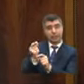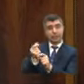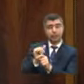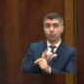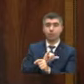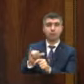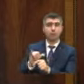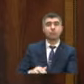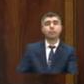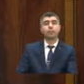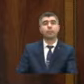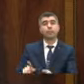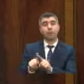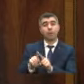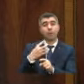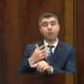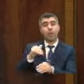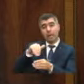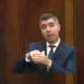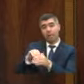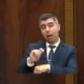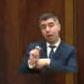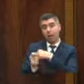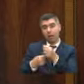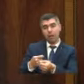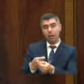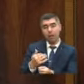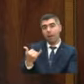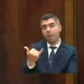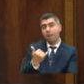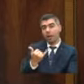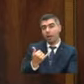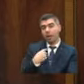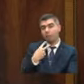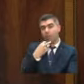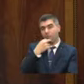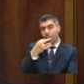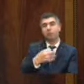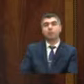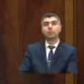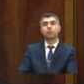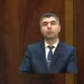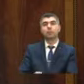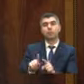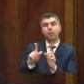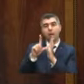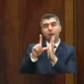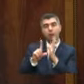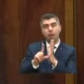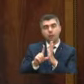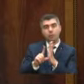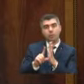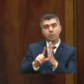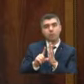أن الفريق الحركي يرى أنه لابد من إلى أهمية كبرى لتنزيل القانون التنظيمي المتعلق